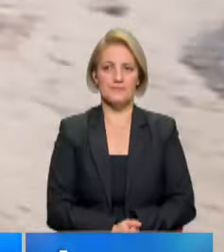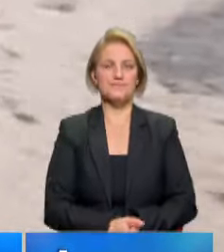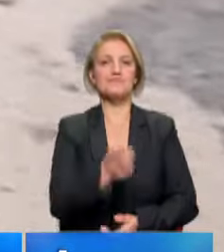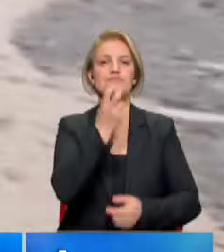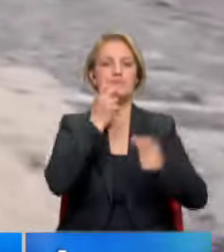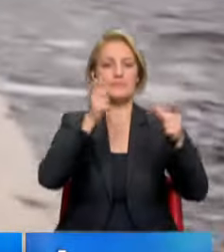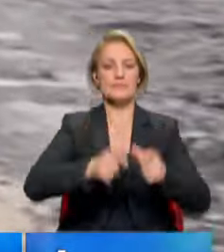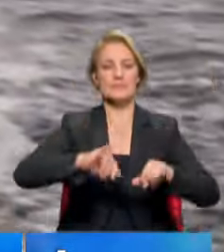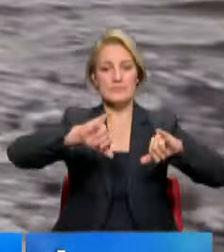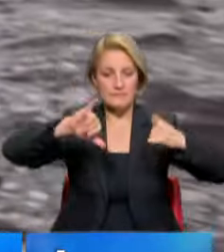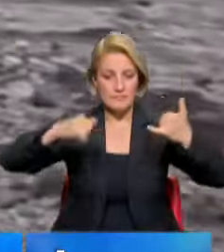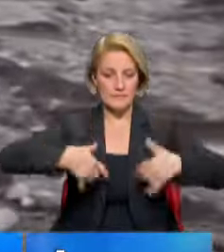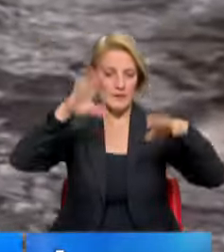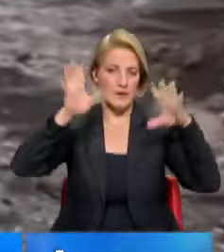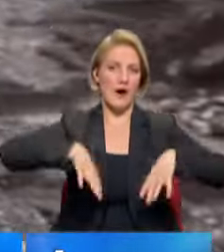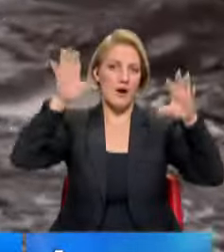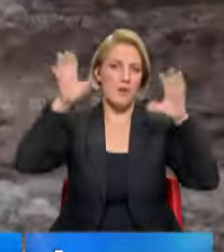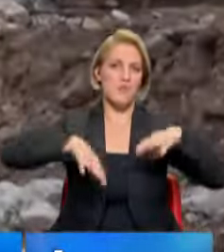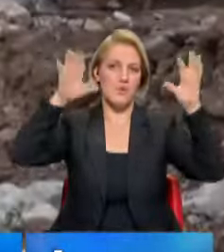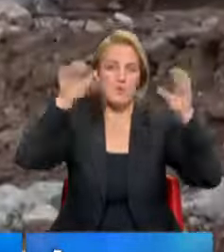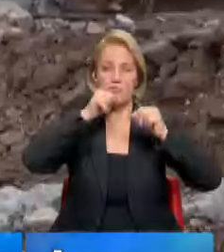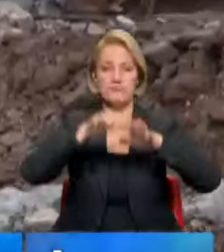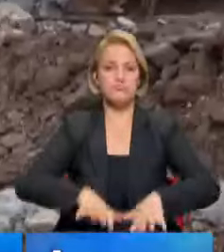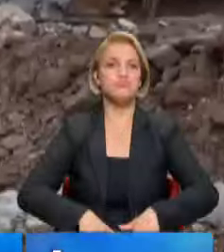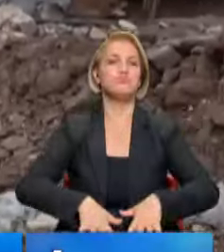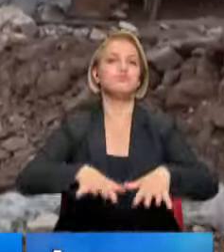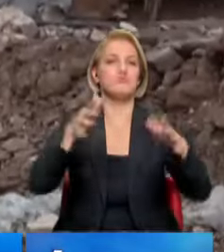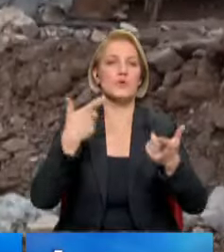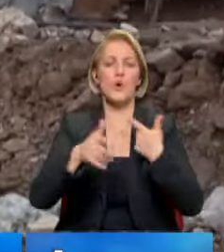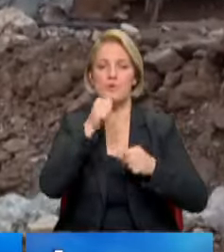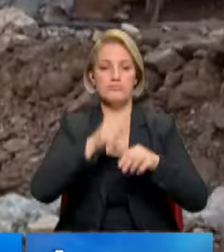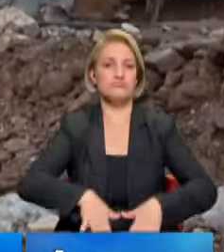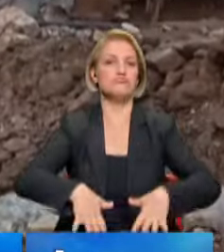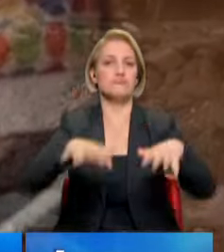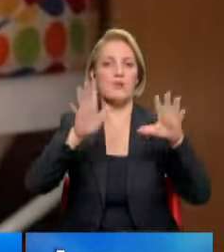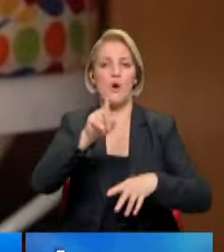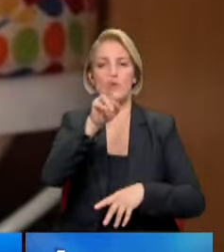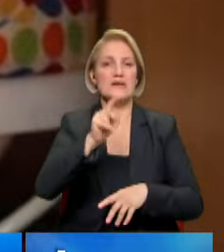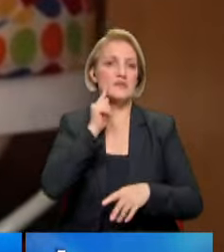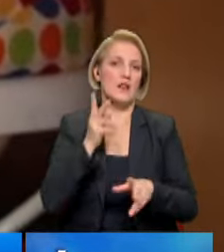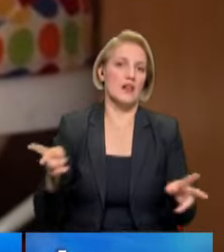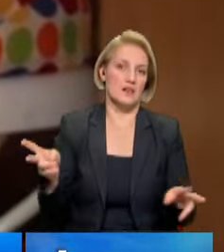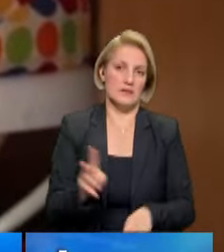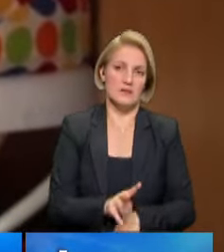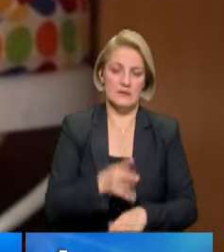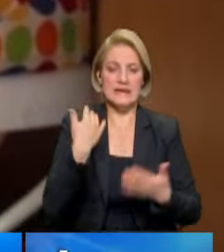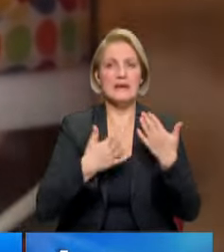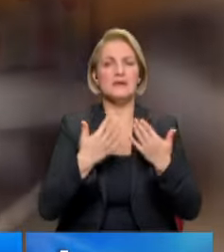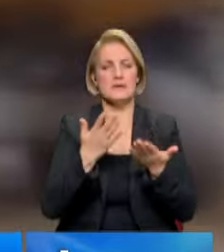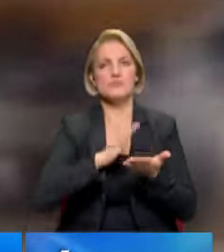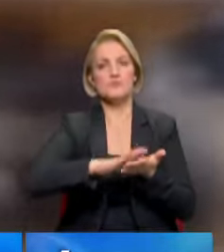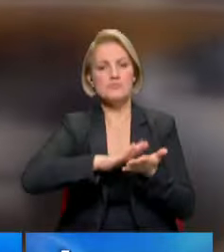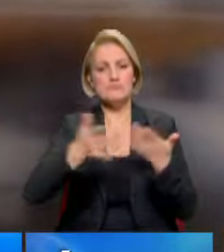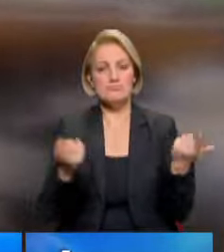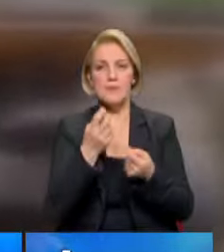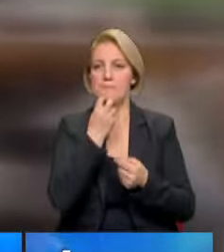Bosna Hersek şiddetli yağışlarla afeti yaşadı. Sel birçok noktada köyleri su altında bıraktı. 18 kişi hayatını kaybetti. Yaralarını sarmaya